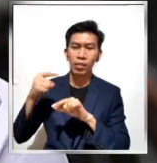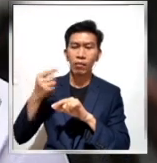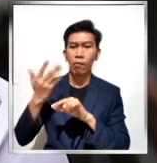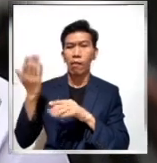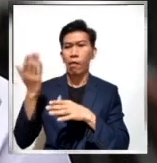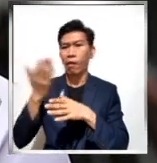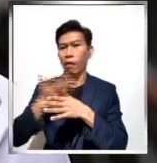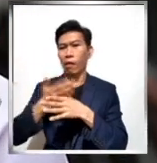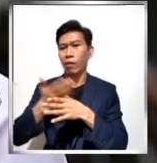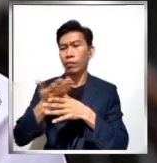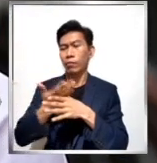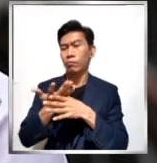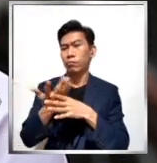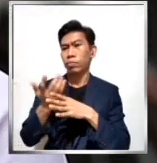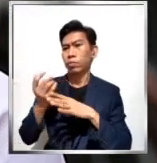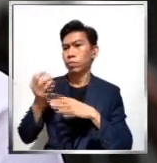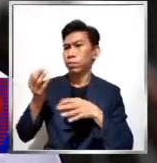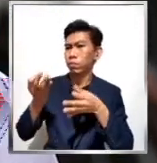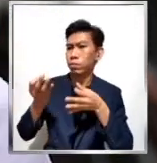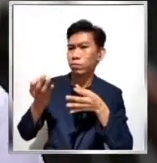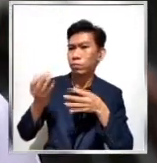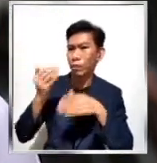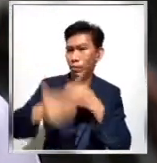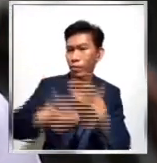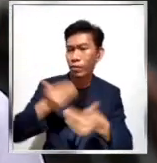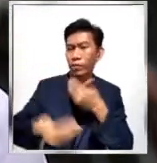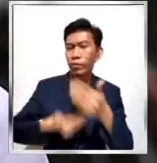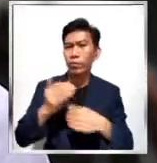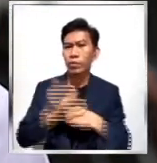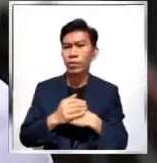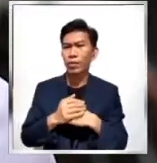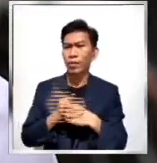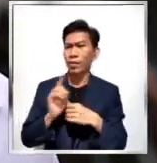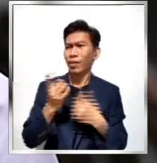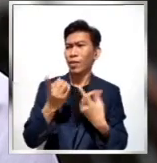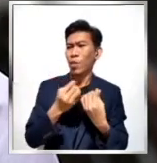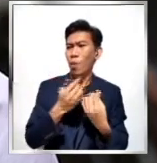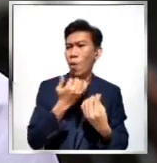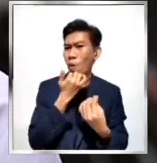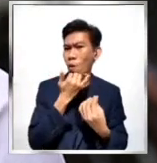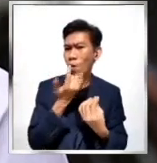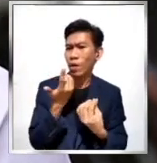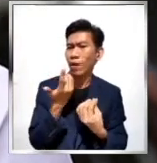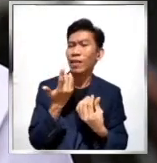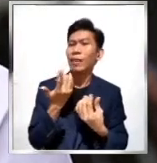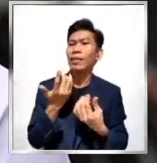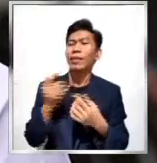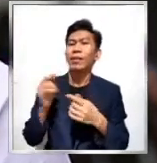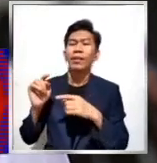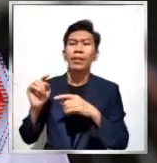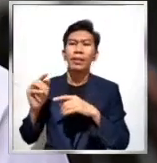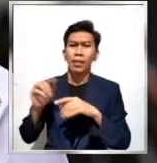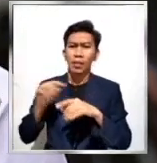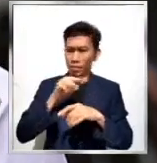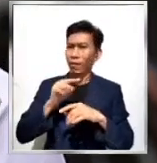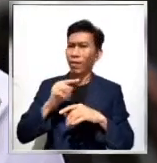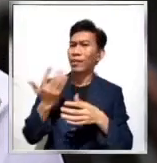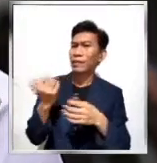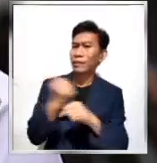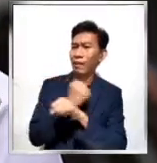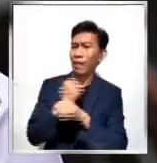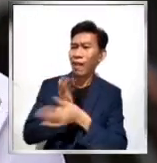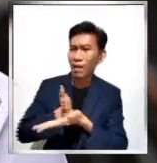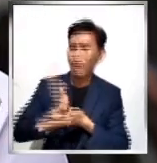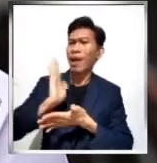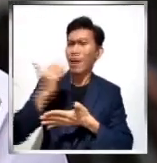Anong obstruction of justice ang ginawa niya? Ang harangin, ang pag-release ng patay, ang mag-assert ng kanilang karapatan. He has a right to do